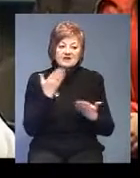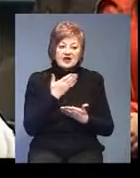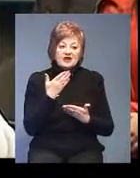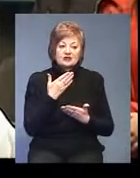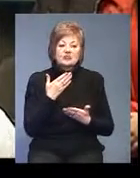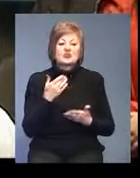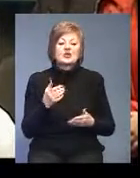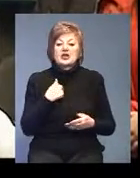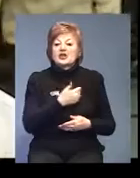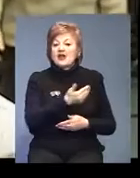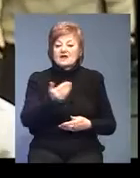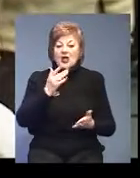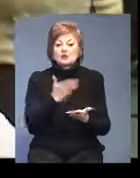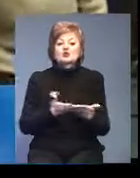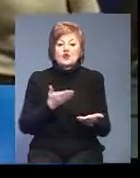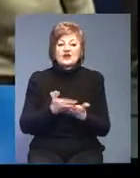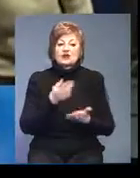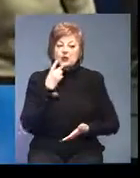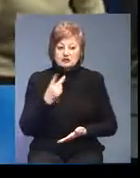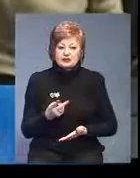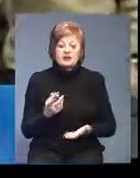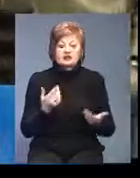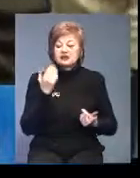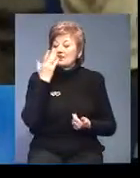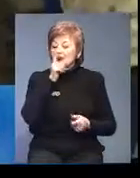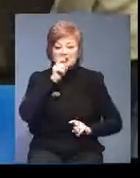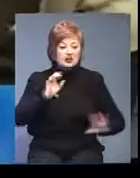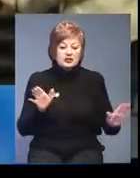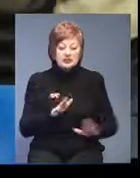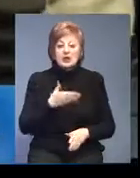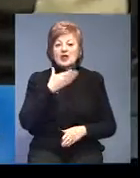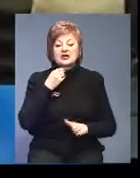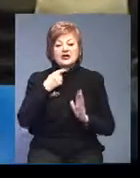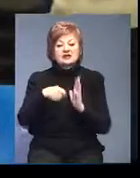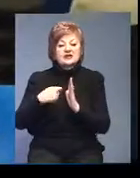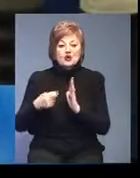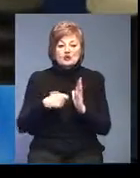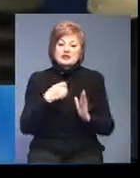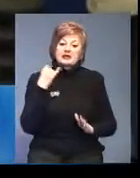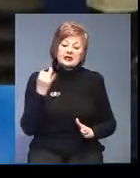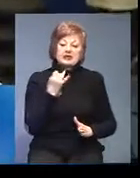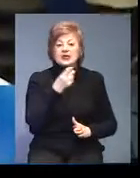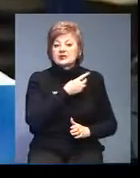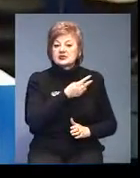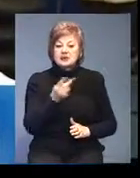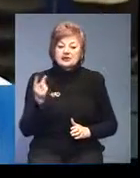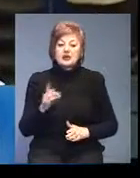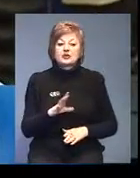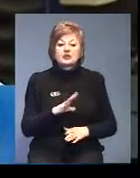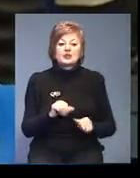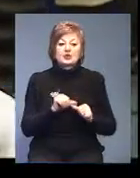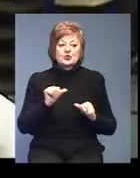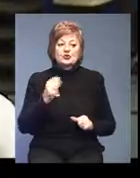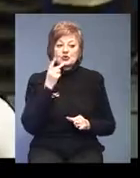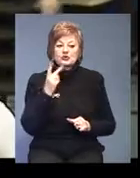теж раджу переглянути. В общем, фільм був неплохой, красиво знятий, було інтересно смотреть за персонажами. Особенно было